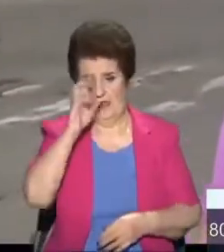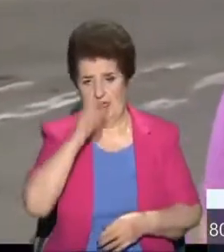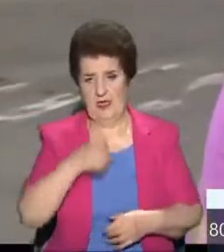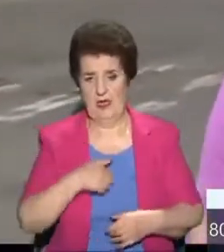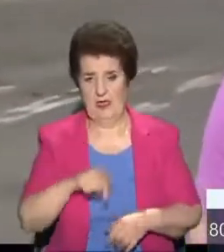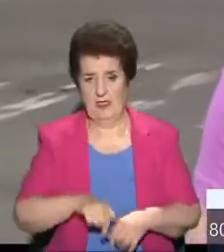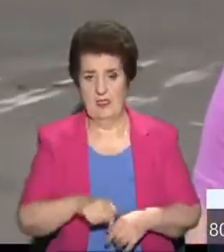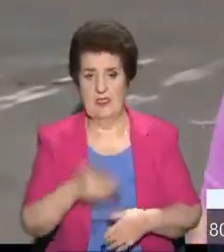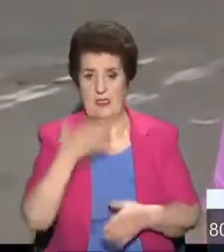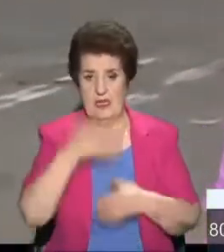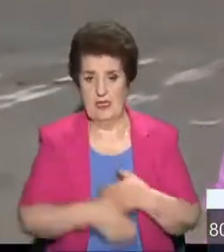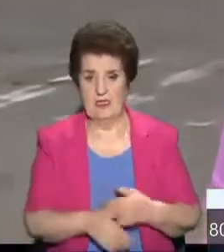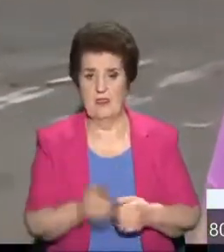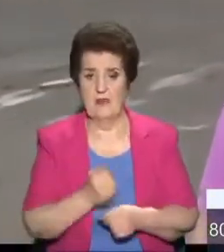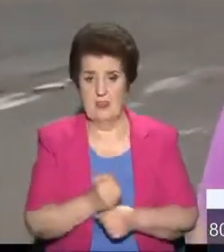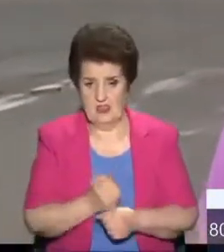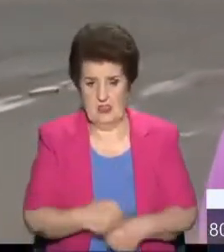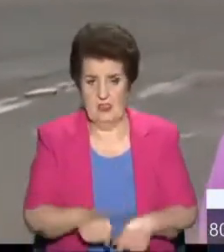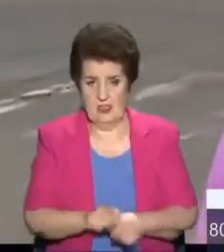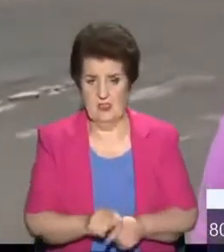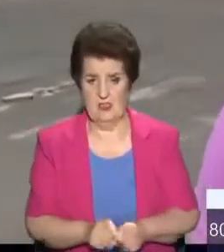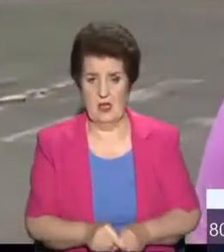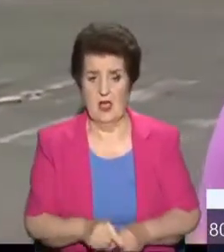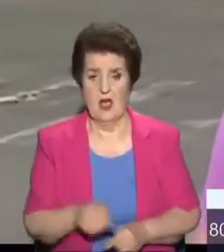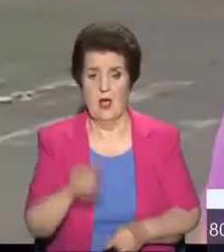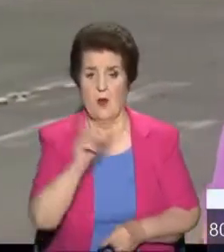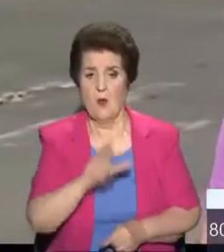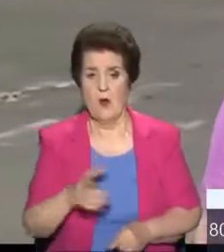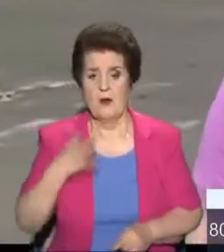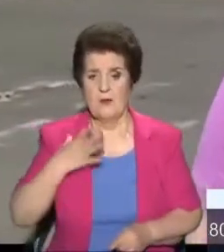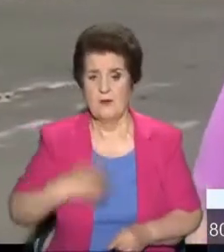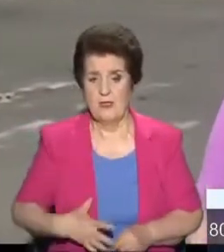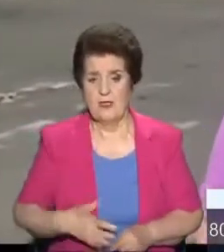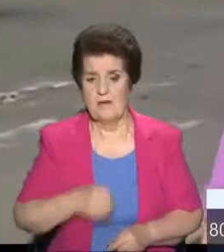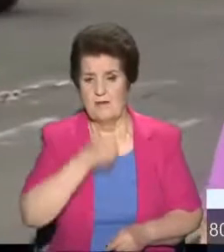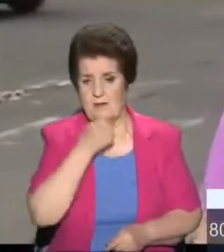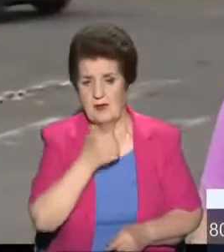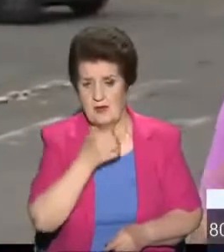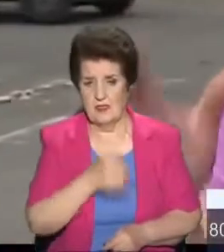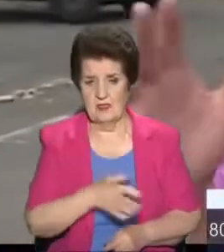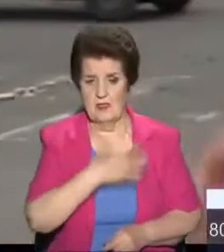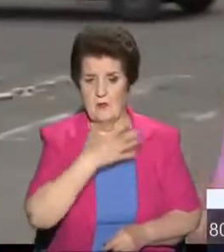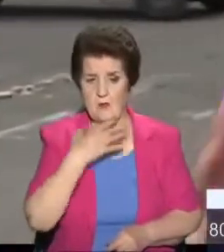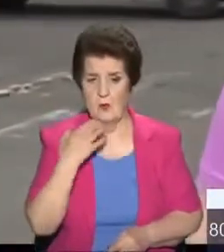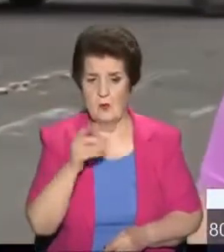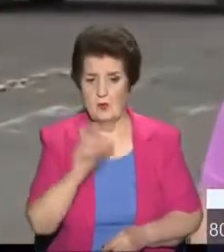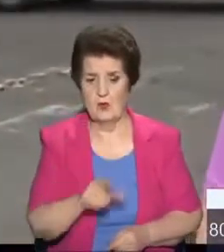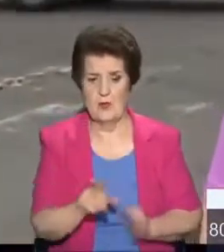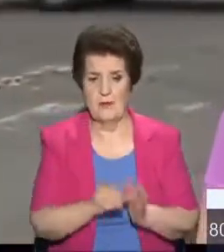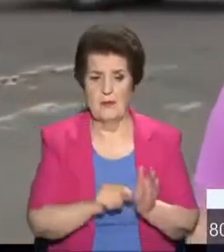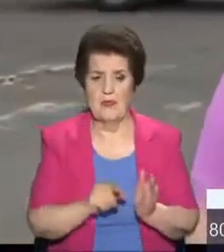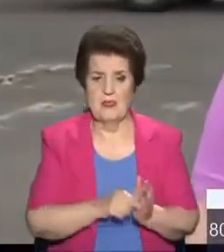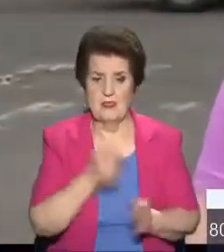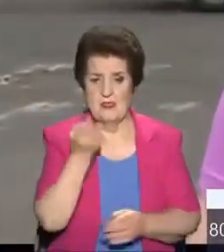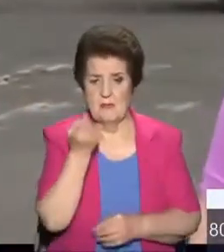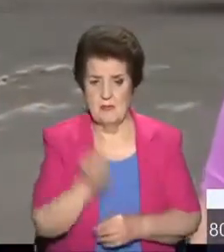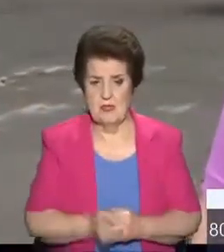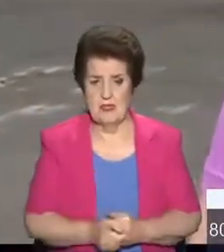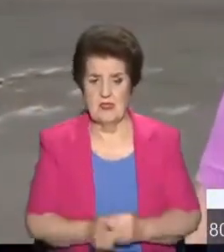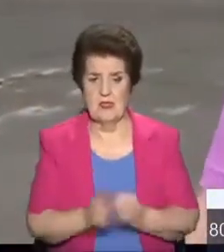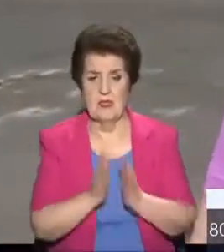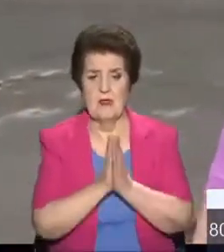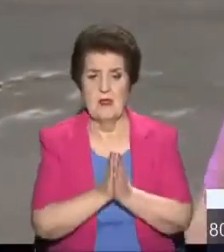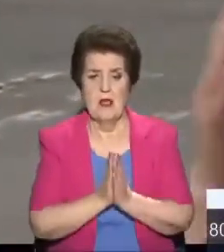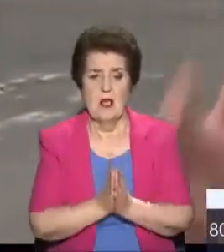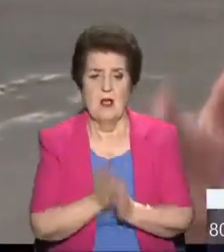înțelegeți fiindcă atâta străduiesc oamenii ăștia în vârstă atâta de mult străduiesc ca o pensie mizeră și o vă rog frumos